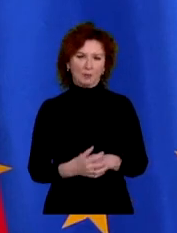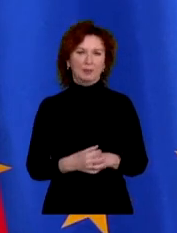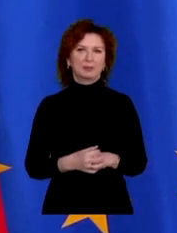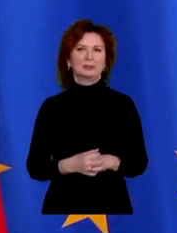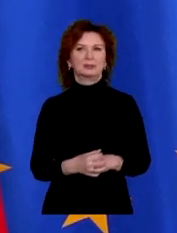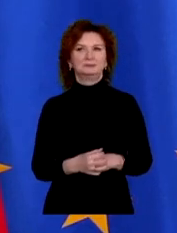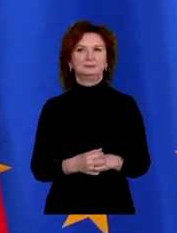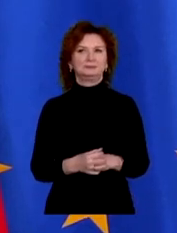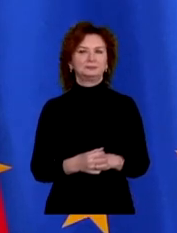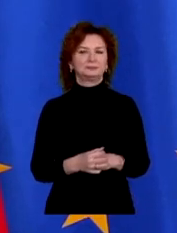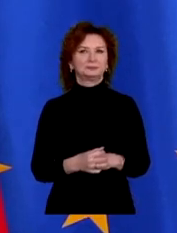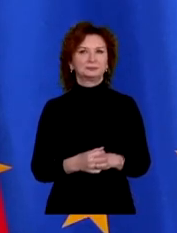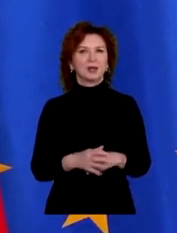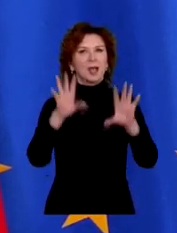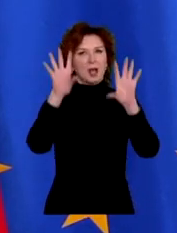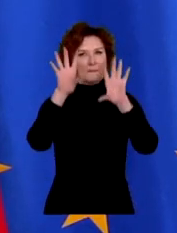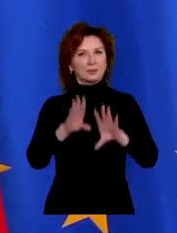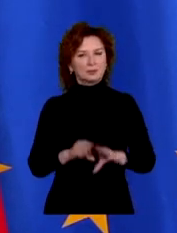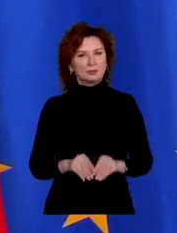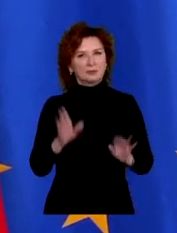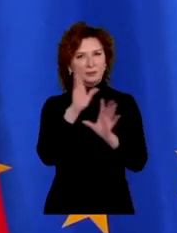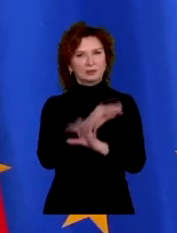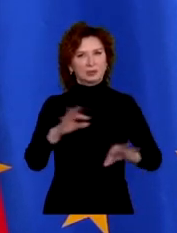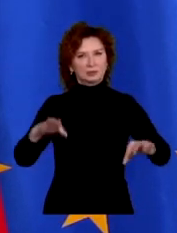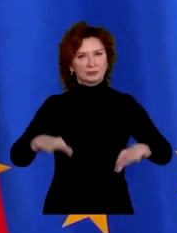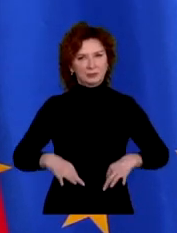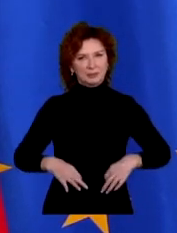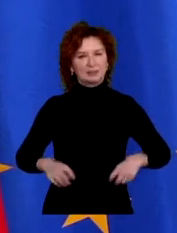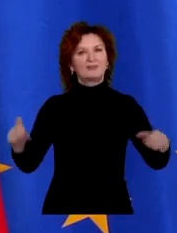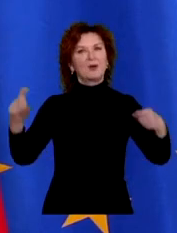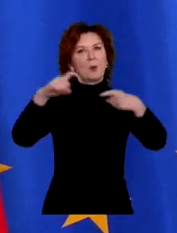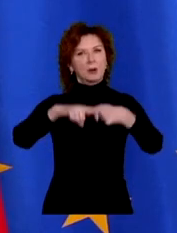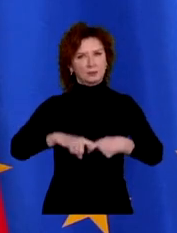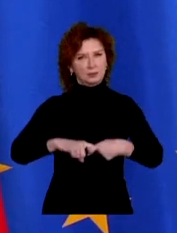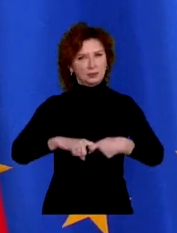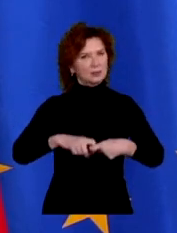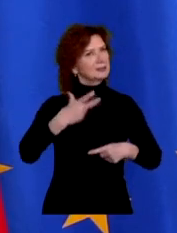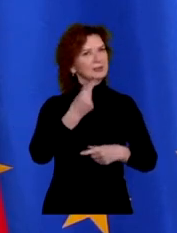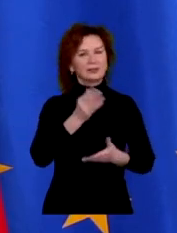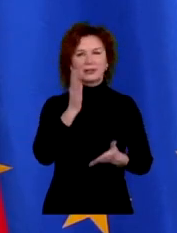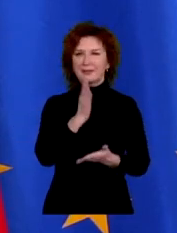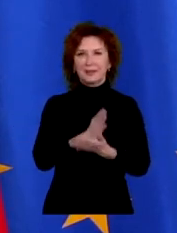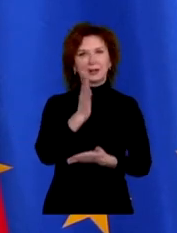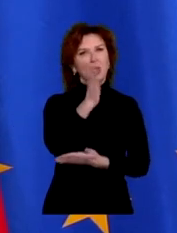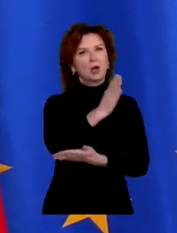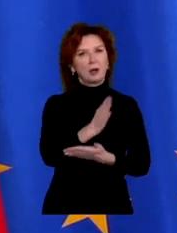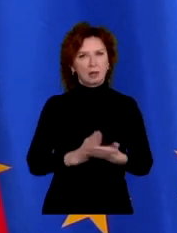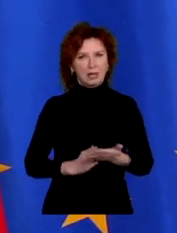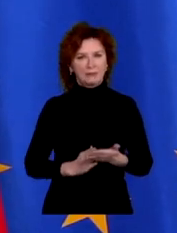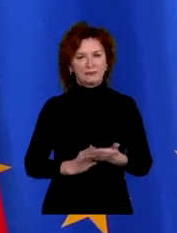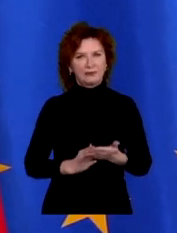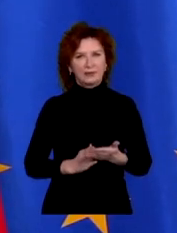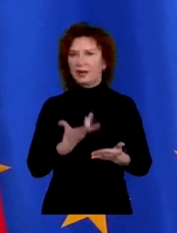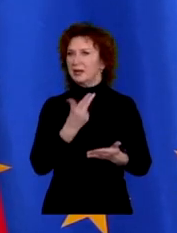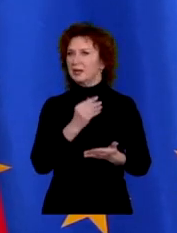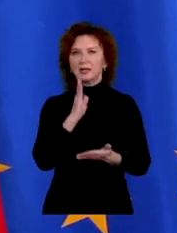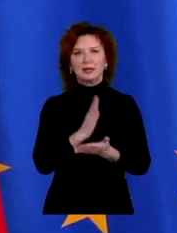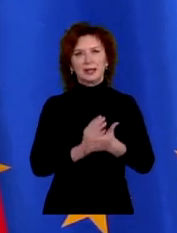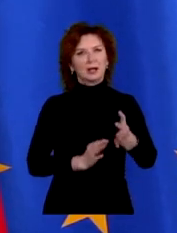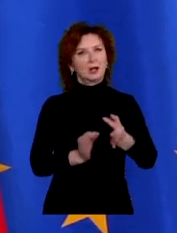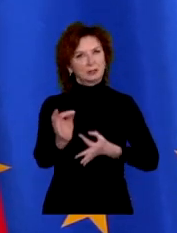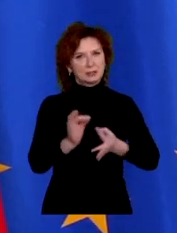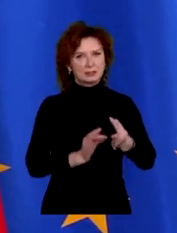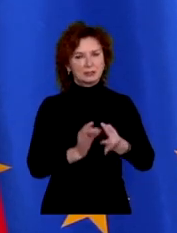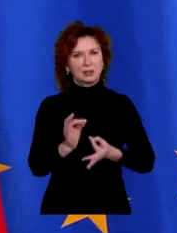region. Podsumowując, szanowni państwo, łączy nas nie tylko geografia, łączy nas nie tylko historia czy